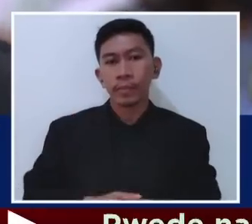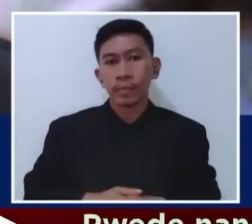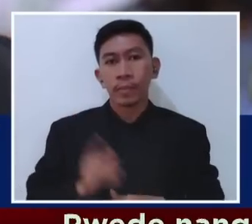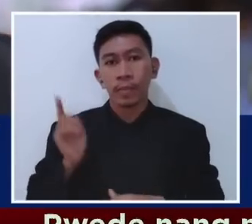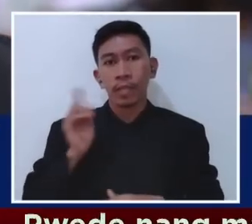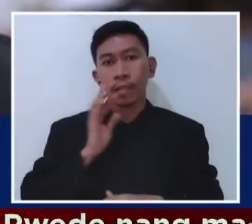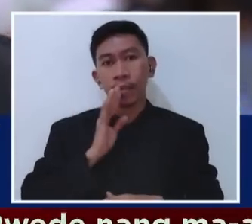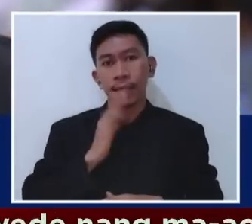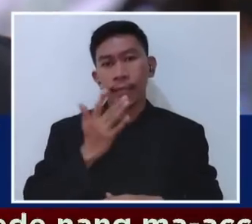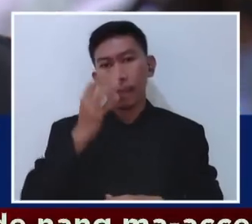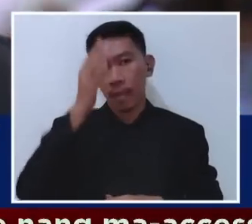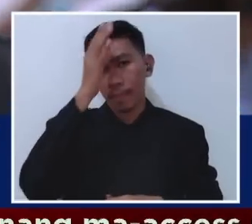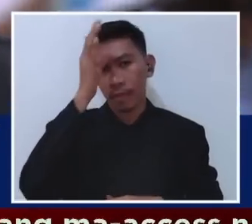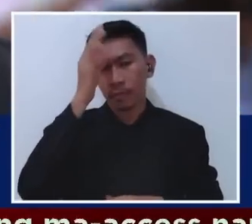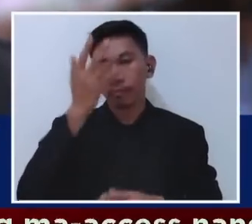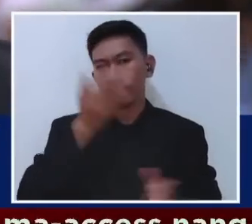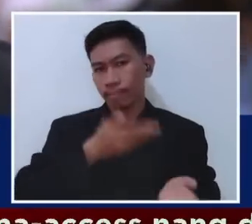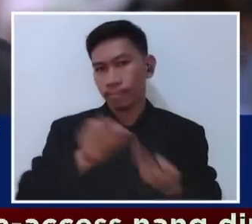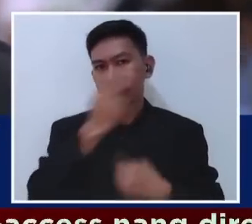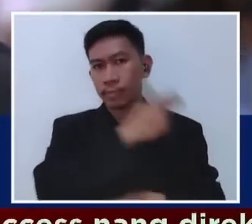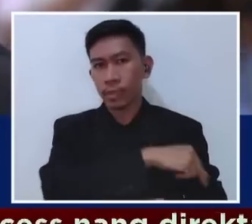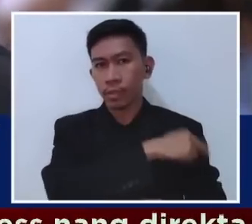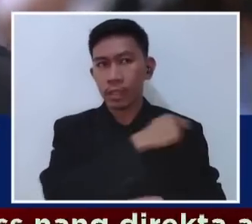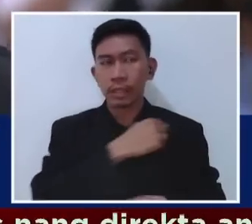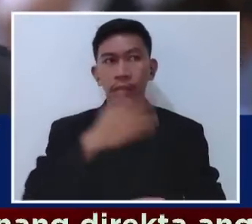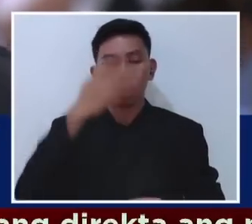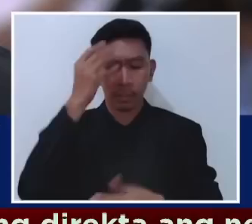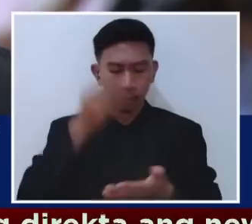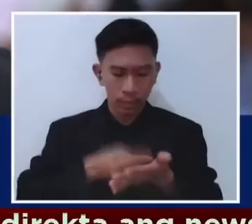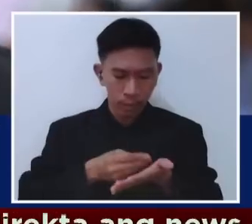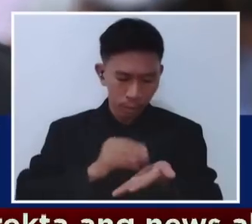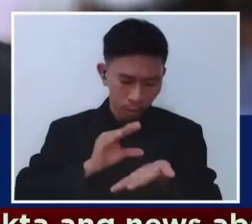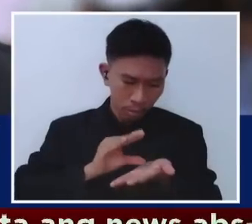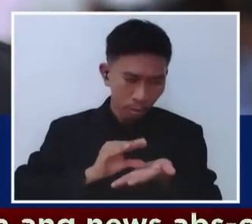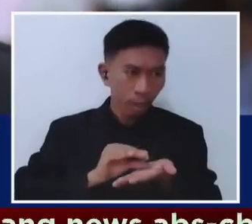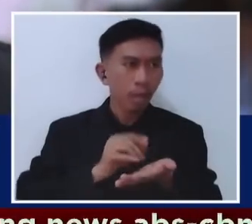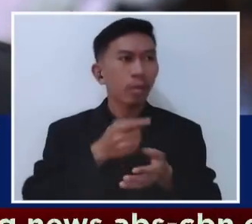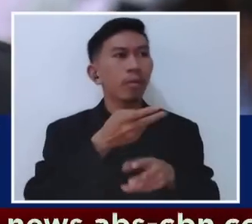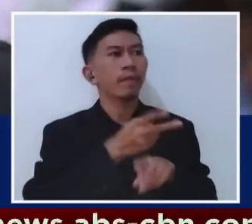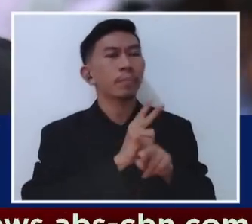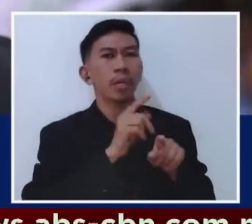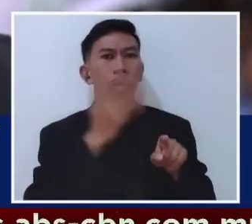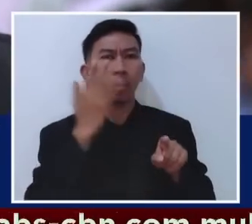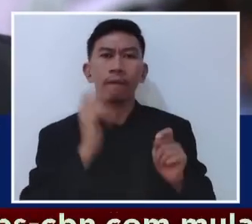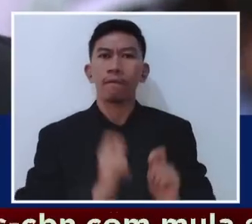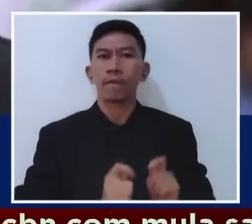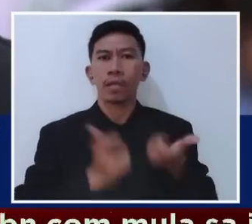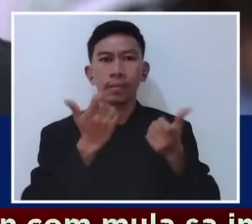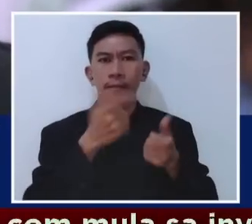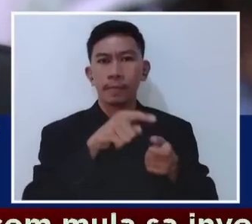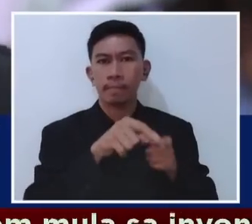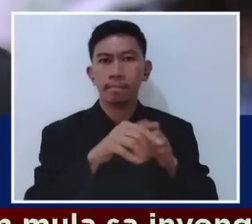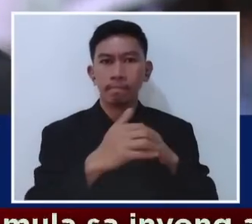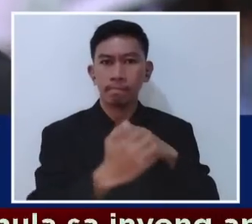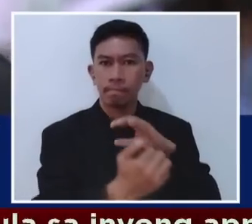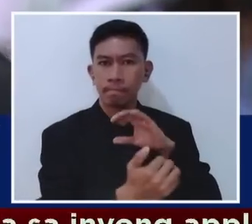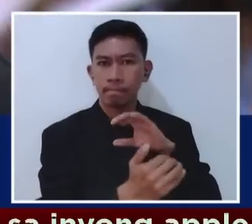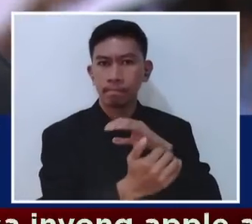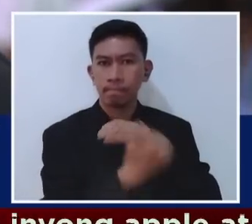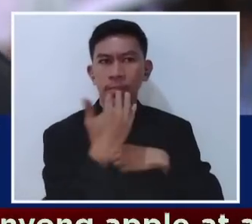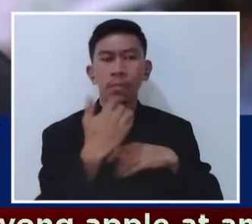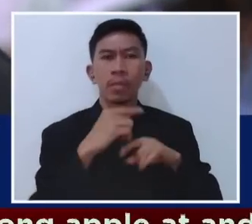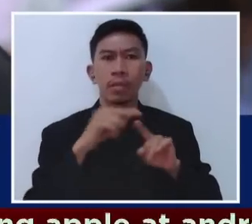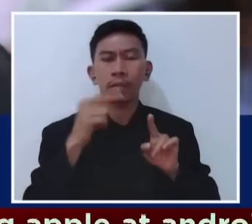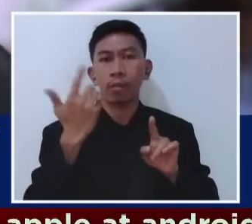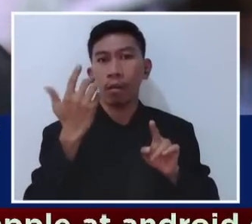siya, kailangan namin ng pera. Tapos mabilis lang kasi siyang makuha. Hindi ko alam na ganun pala kalaki yung interest.